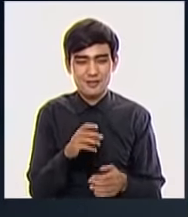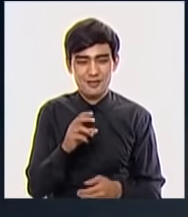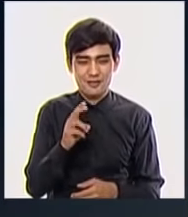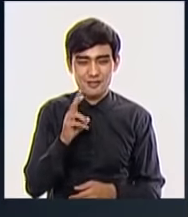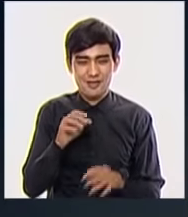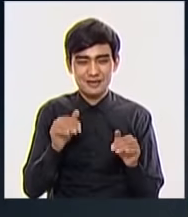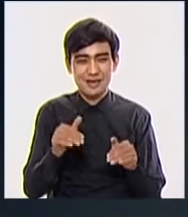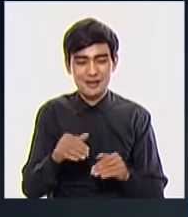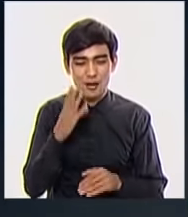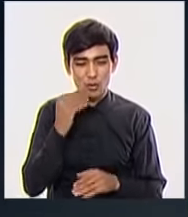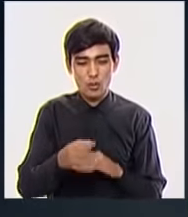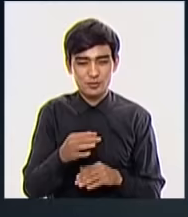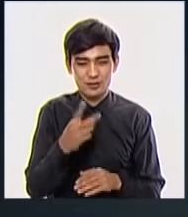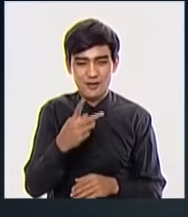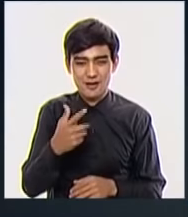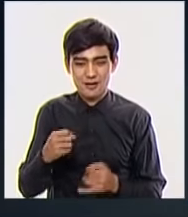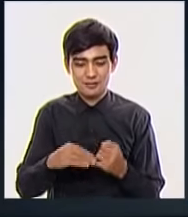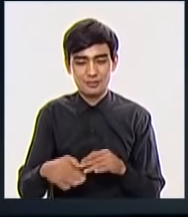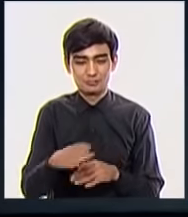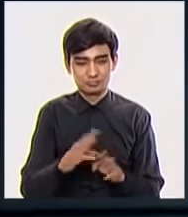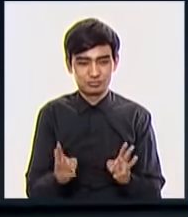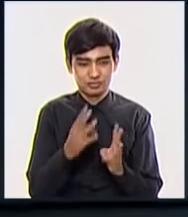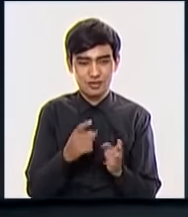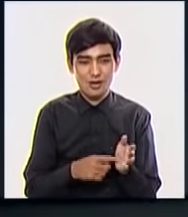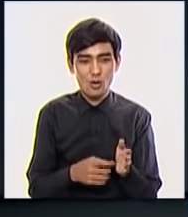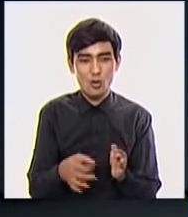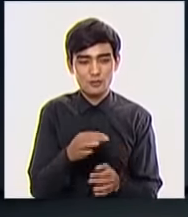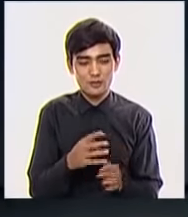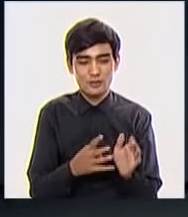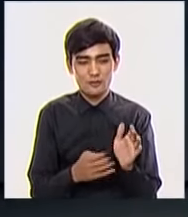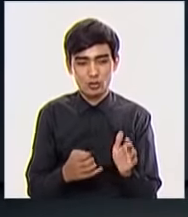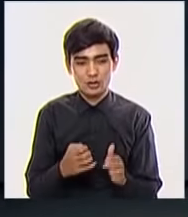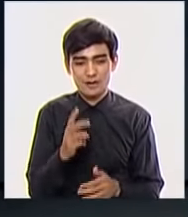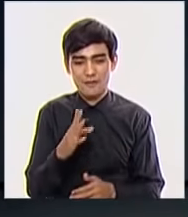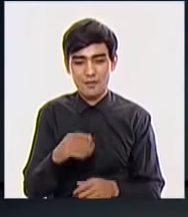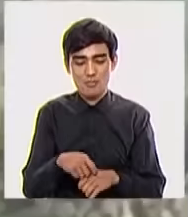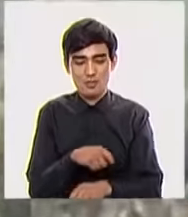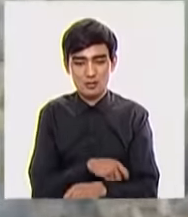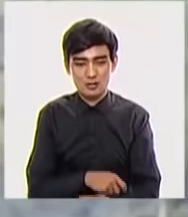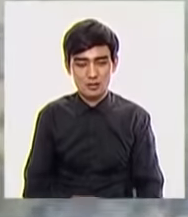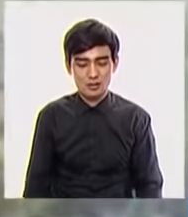охватил 2 гектара, в поселке Кокпекты Карагандинской области 900 квадратных метров.